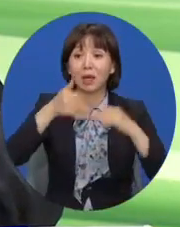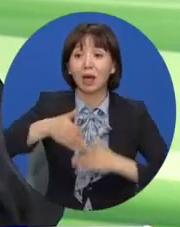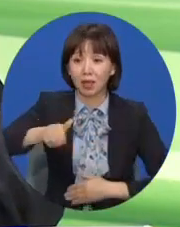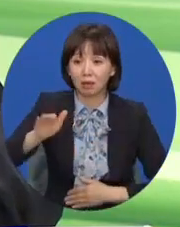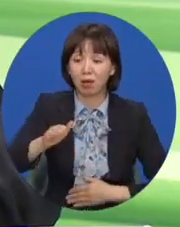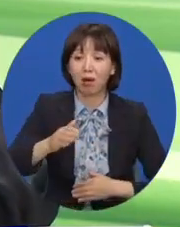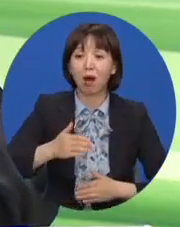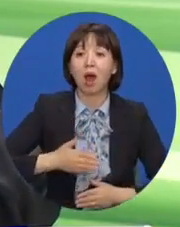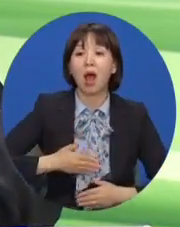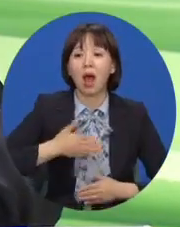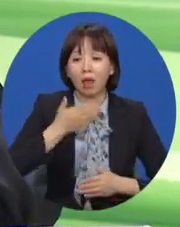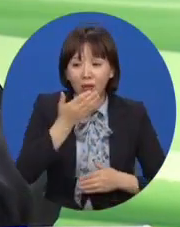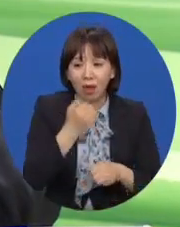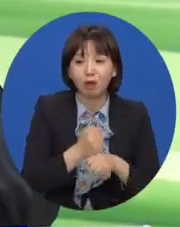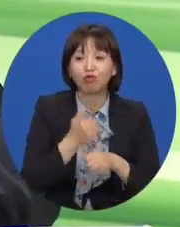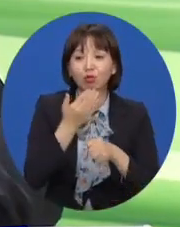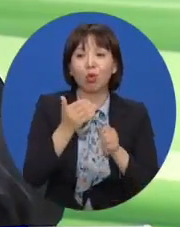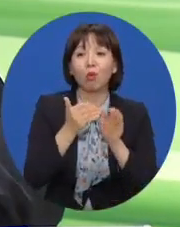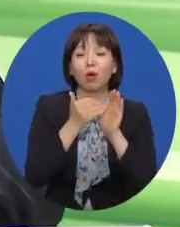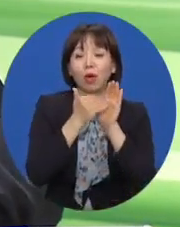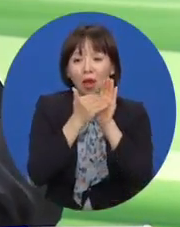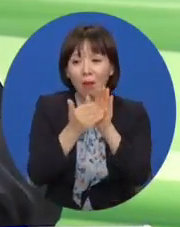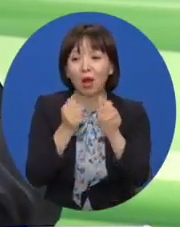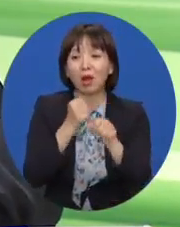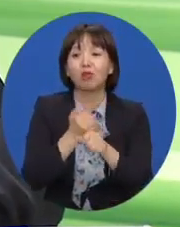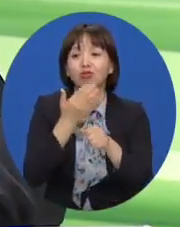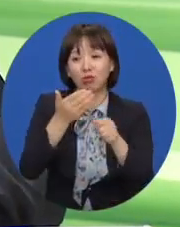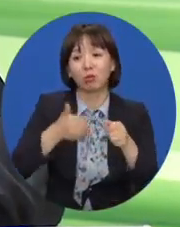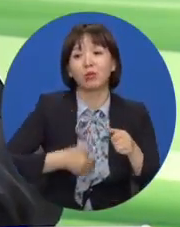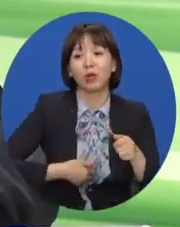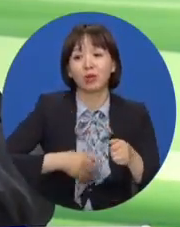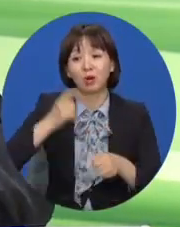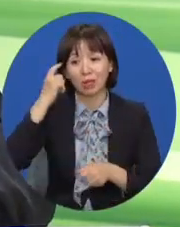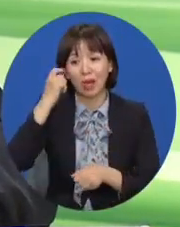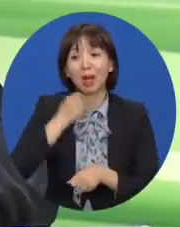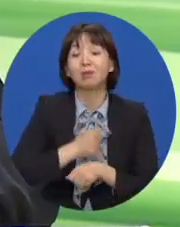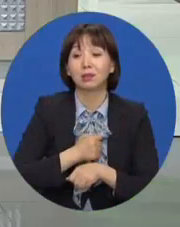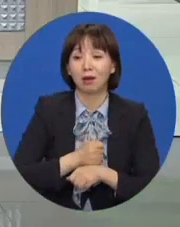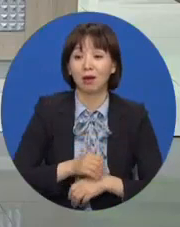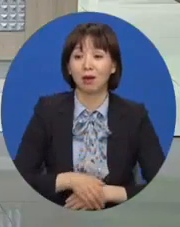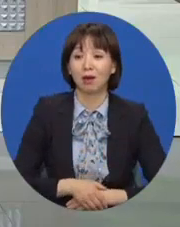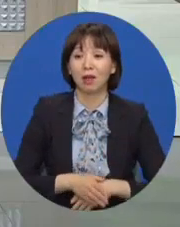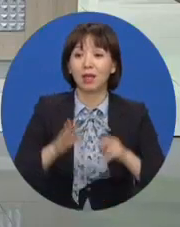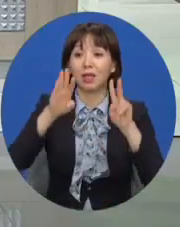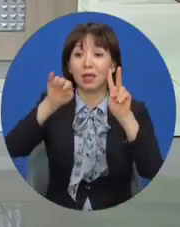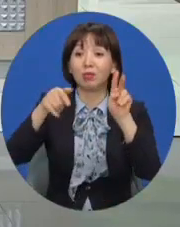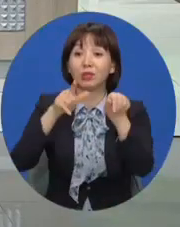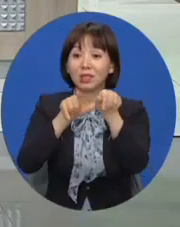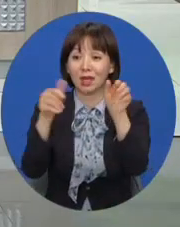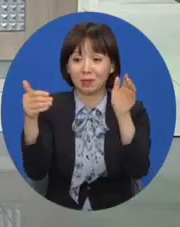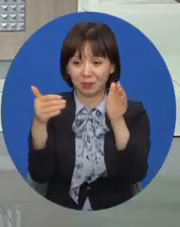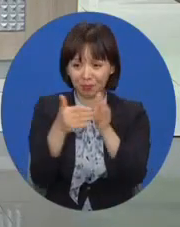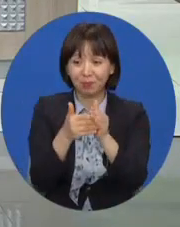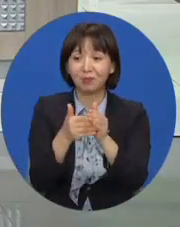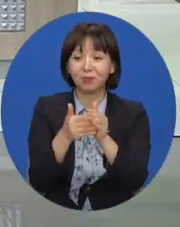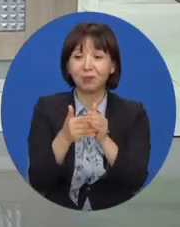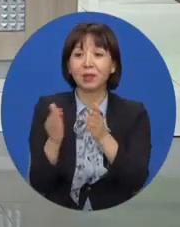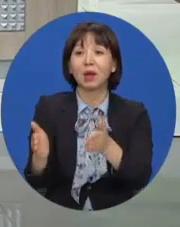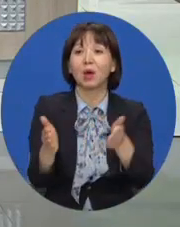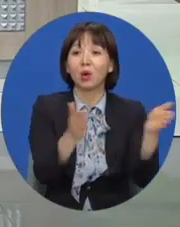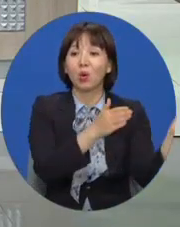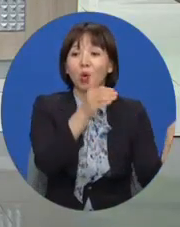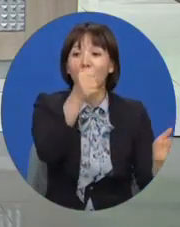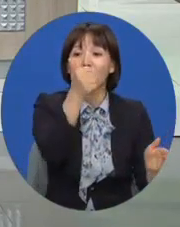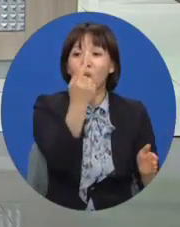이렇게 안내해주고 예방도 해주고 이러는 것이 필요하다고 생각합니다. 네, 2분의 시간이 다 지났습니다. 이어서